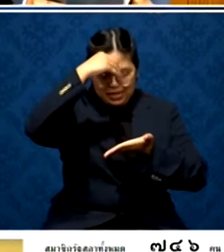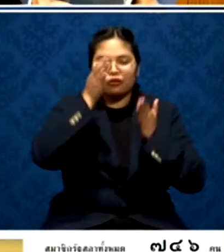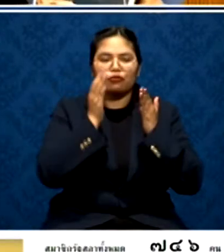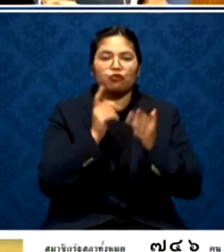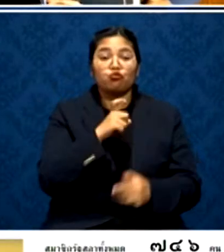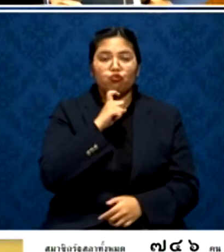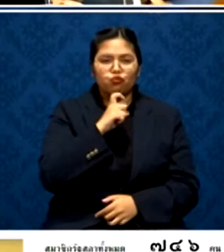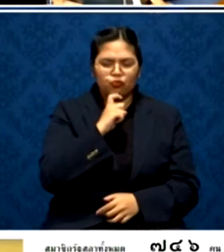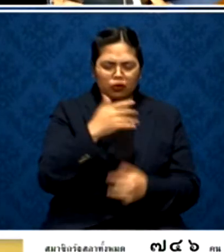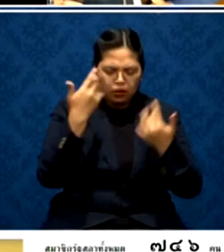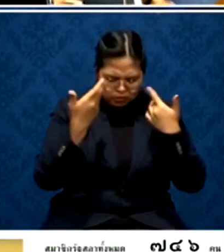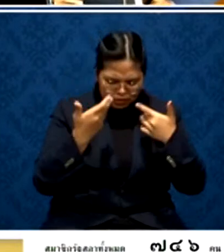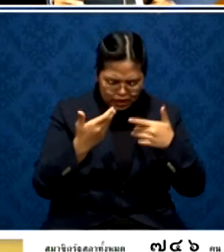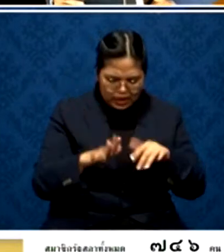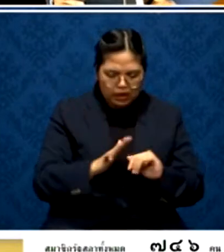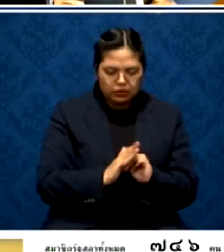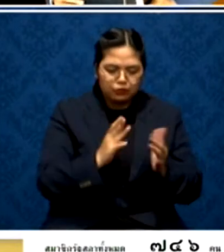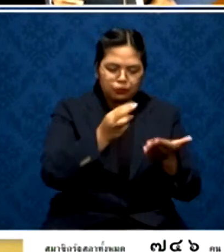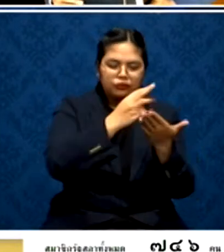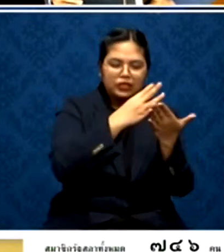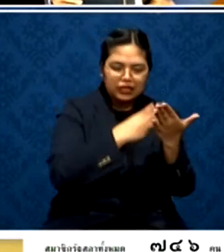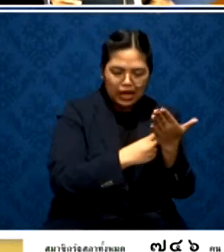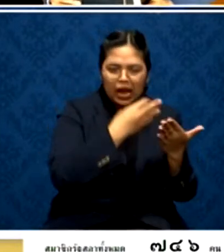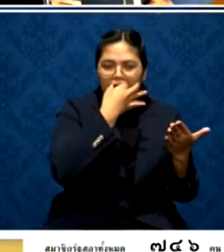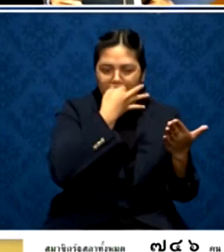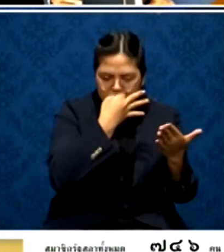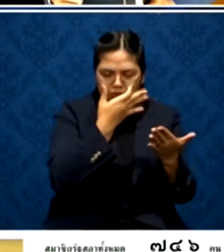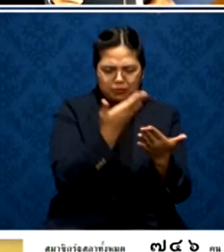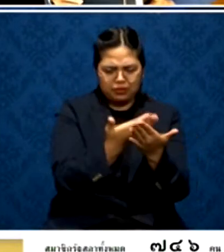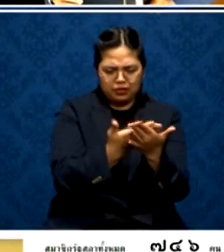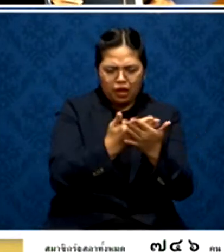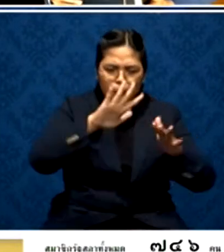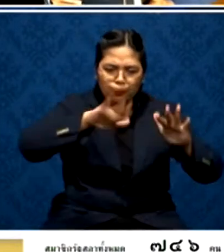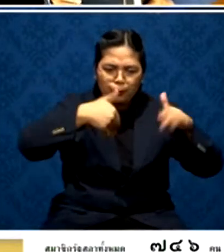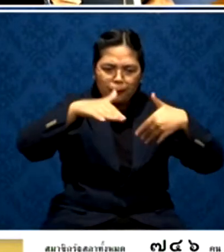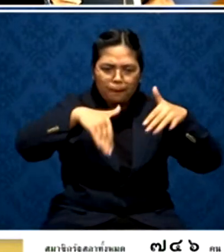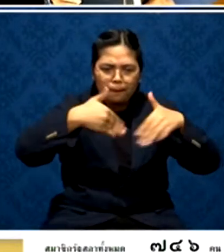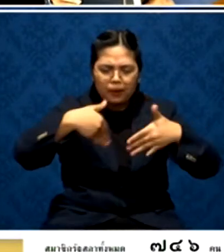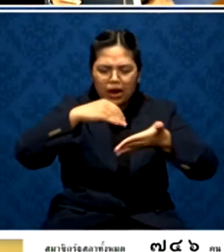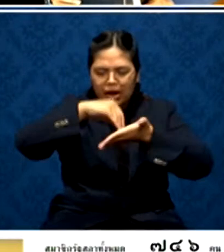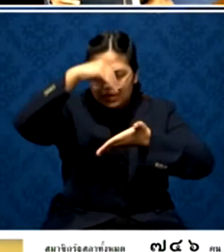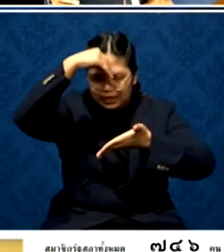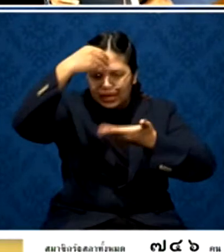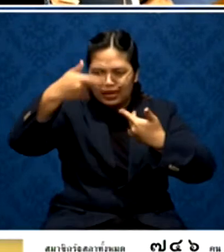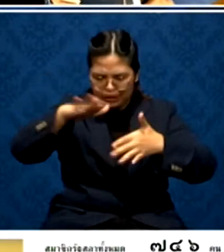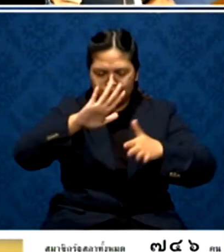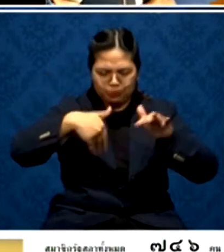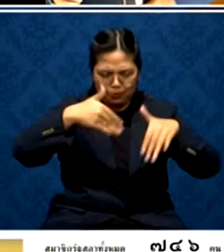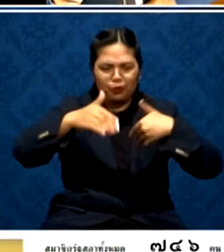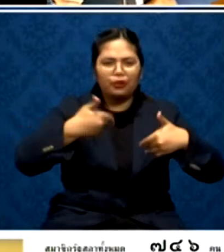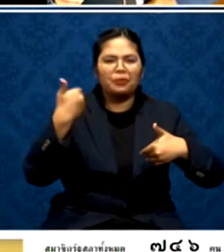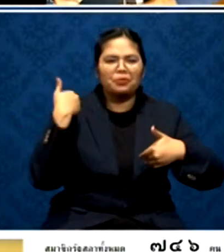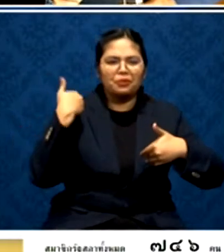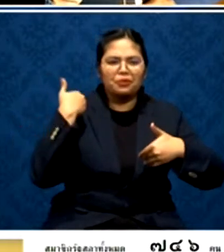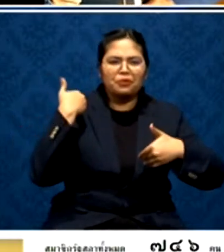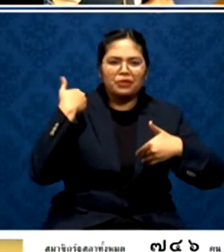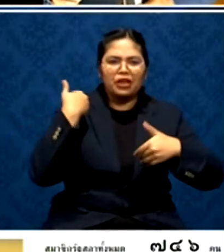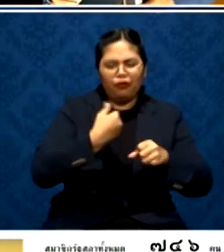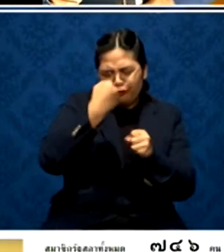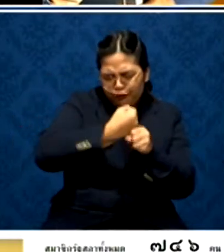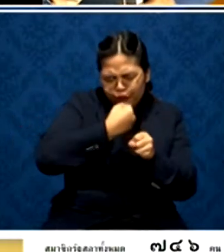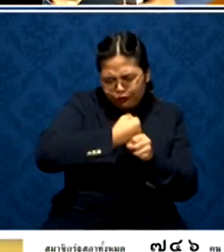การและสายอาชีพให้มีรายได้จากวิชาที่เรียนโอกาสฝึกงานระหว่